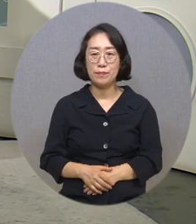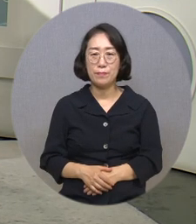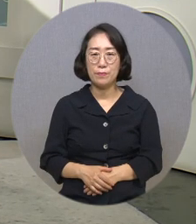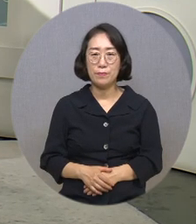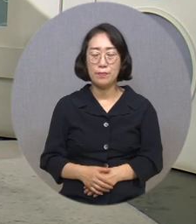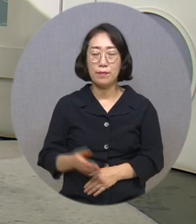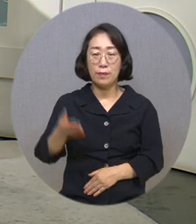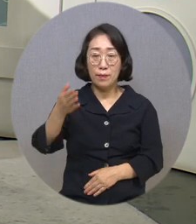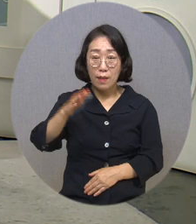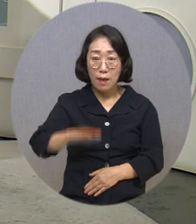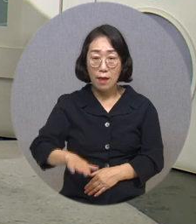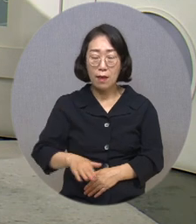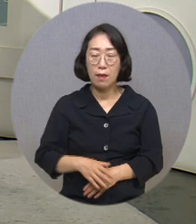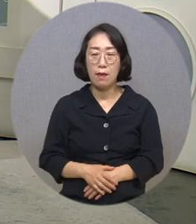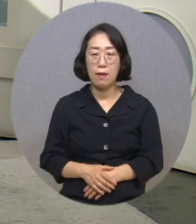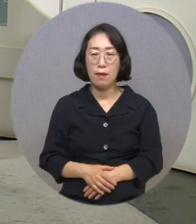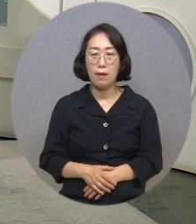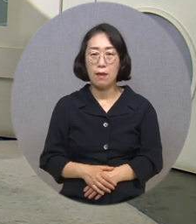지금